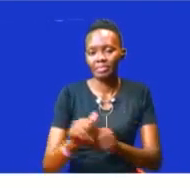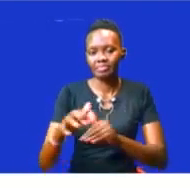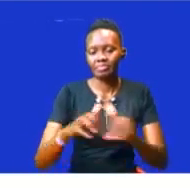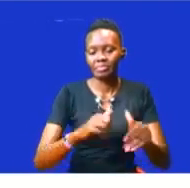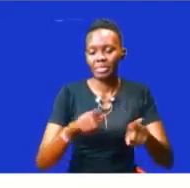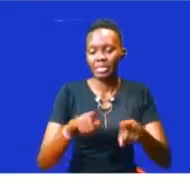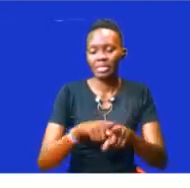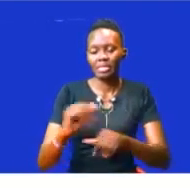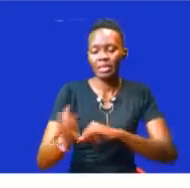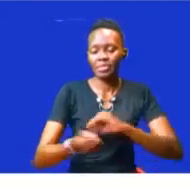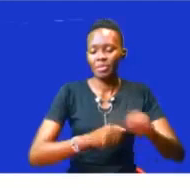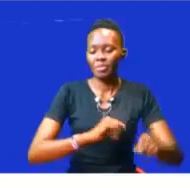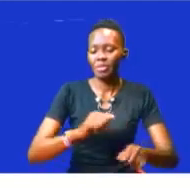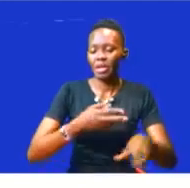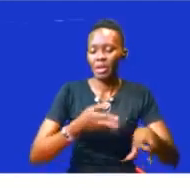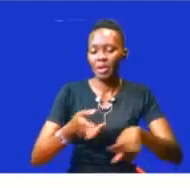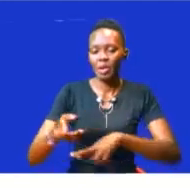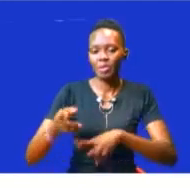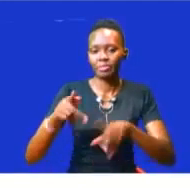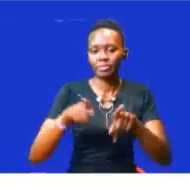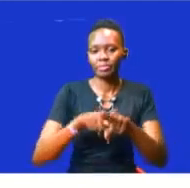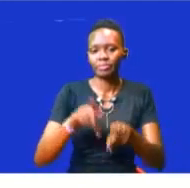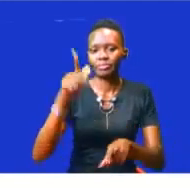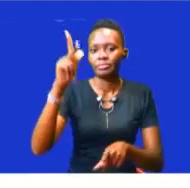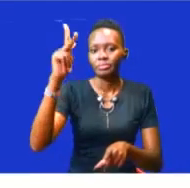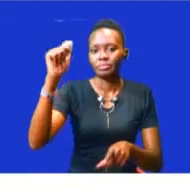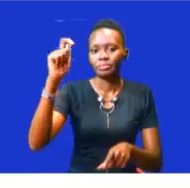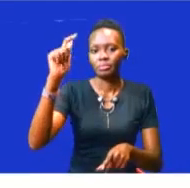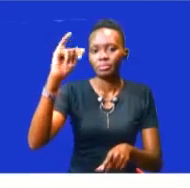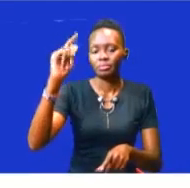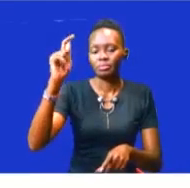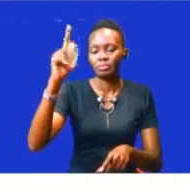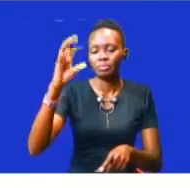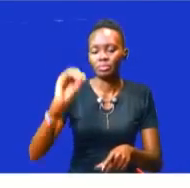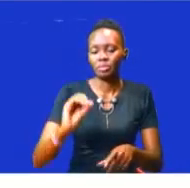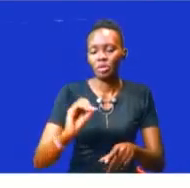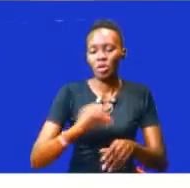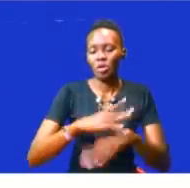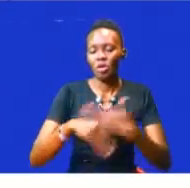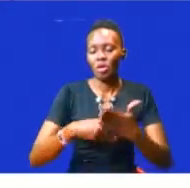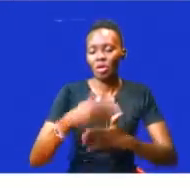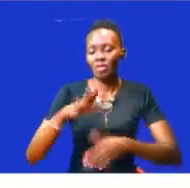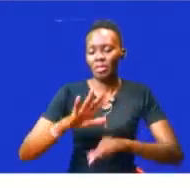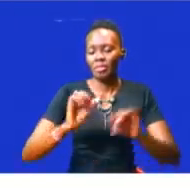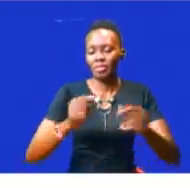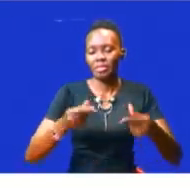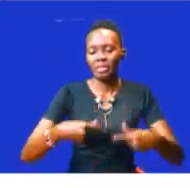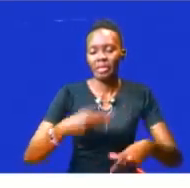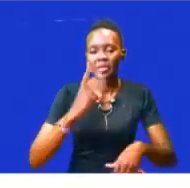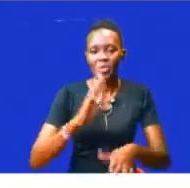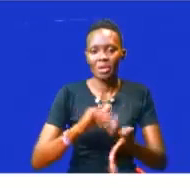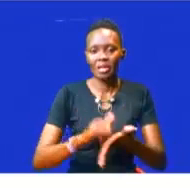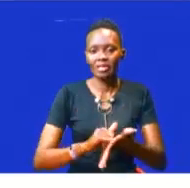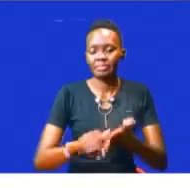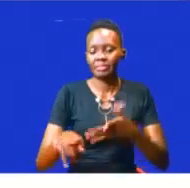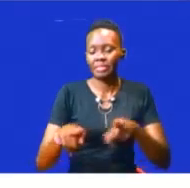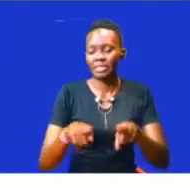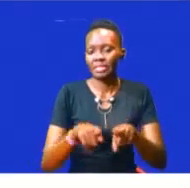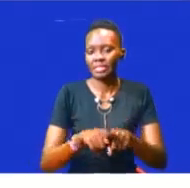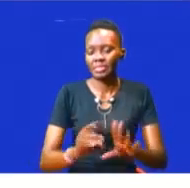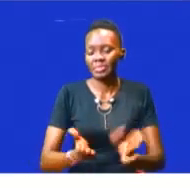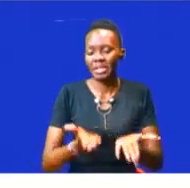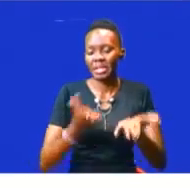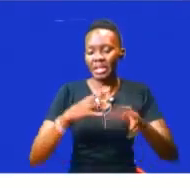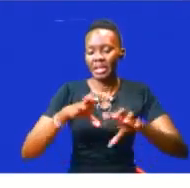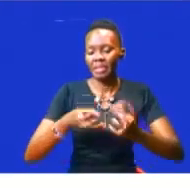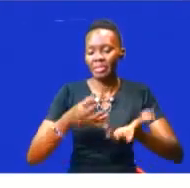Mabey Road gi line ma Katito kucho. Kuonde gi te iyude piwani. En ang'o mabende ne ojiwo kambi noero mar Wehab mondo